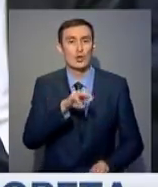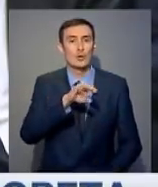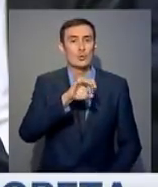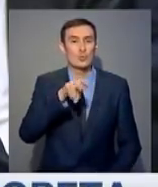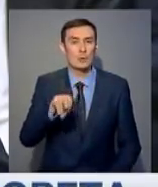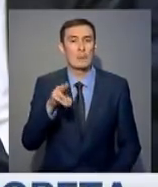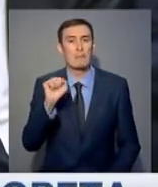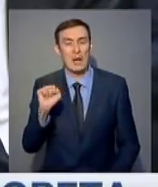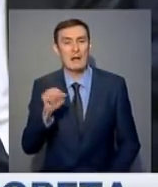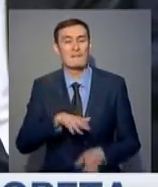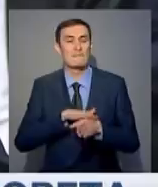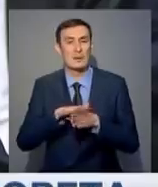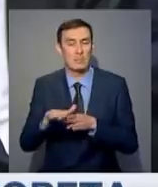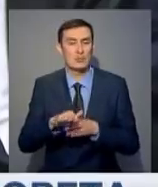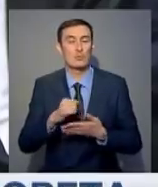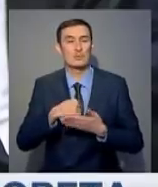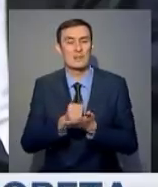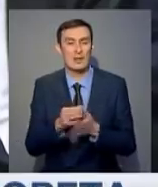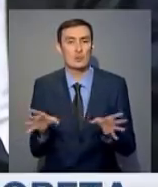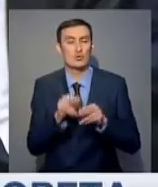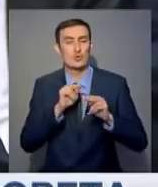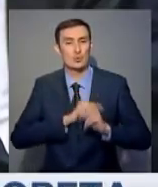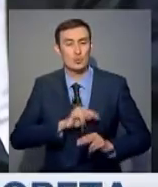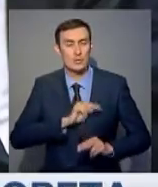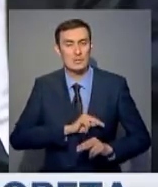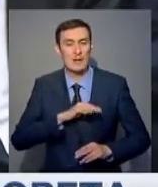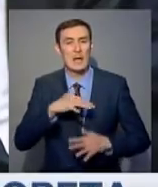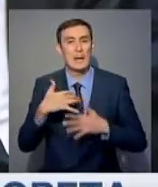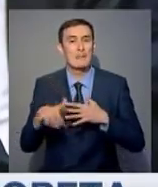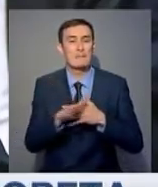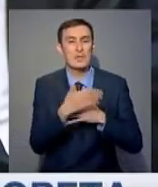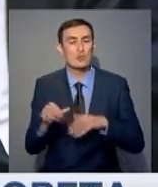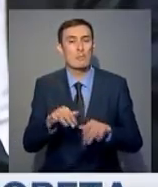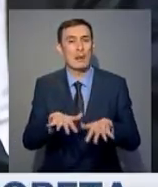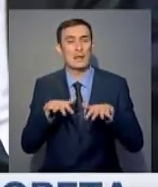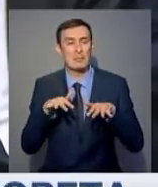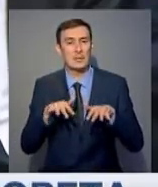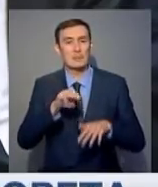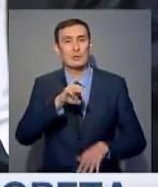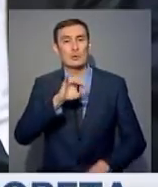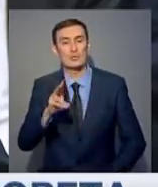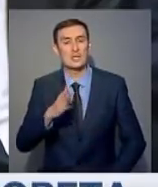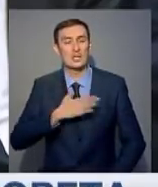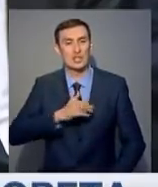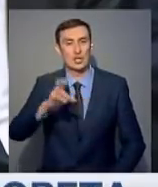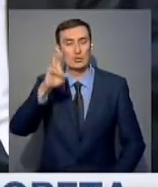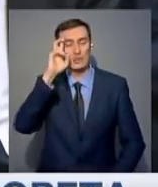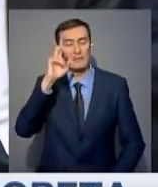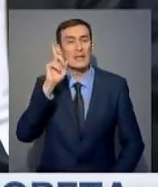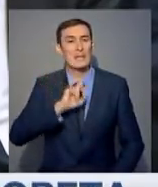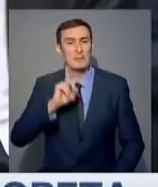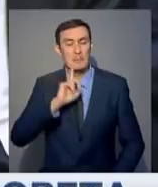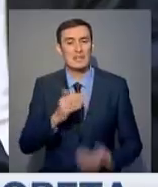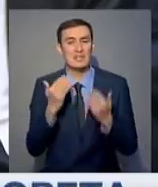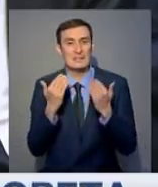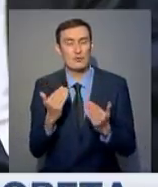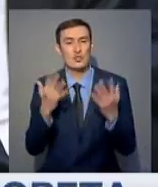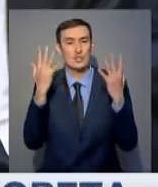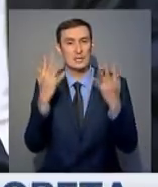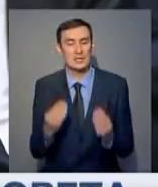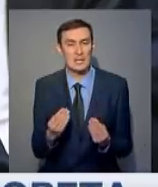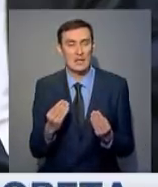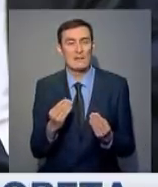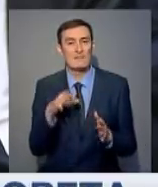выполнила свою цель по установлению сотрудничество между парламентами тюркских государств тем не менее на сегодняшний день